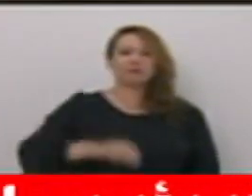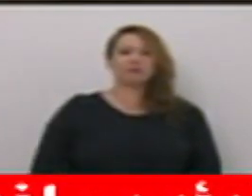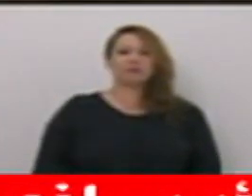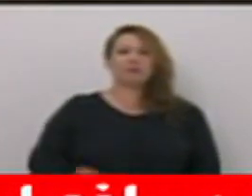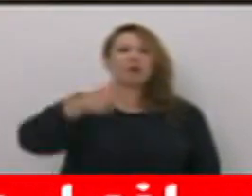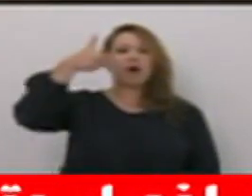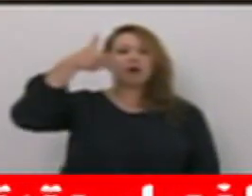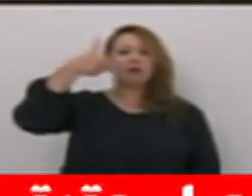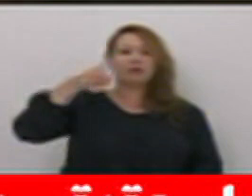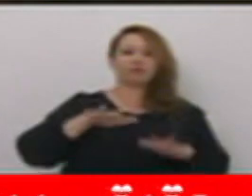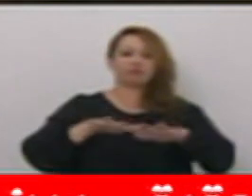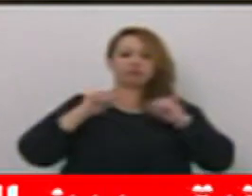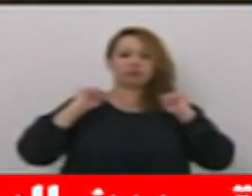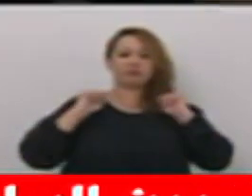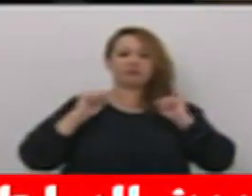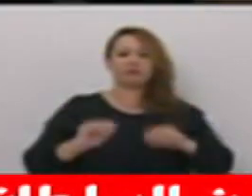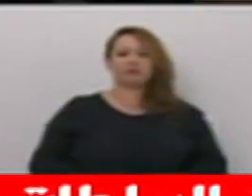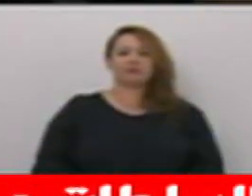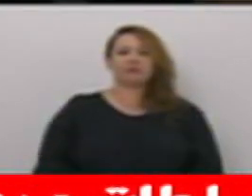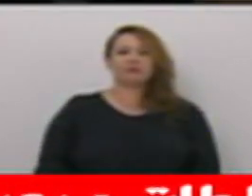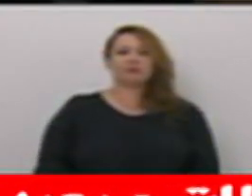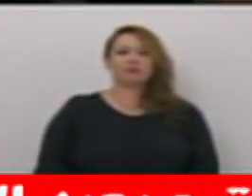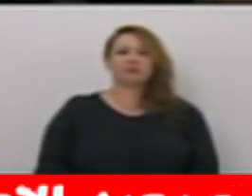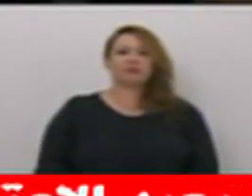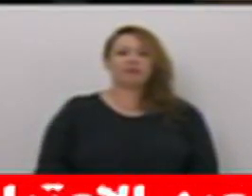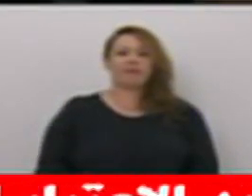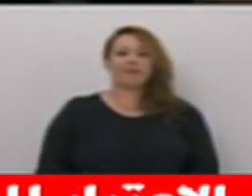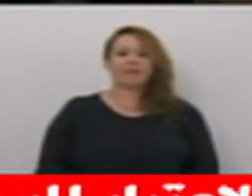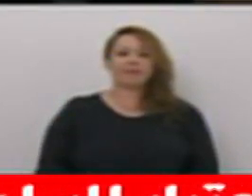واحد ممتنعون واحد.